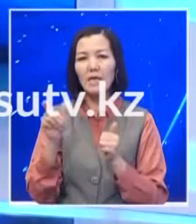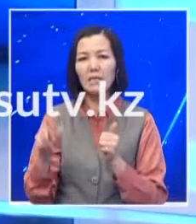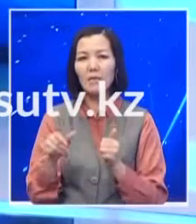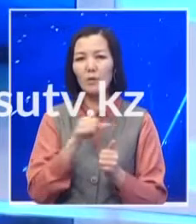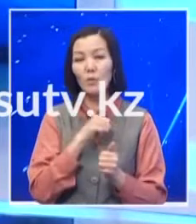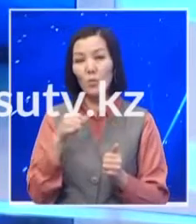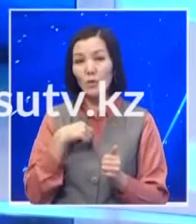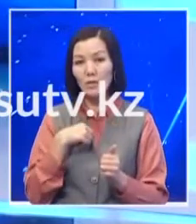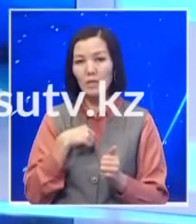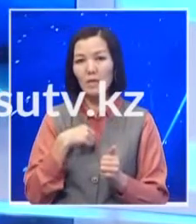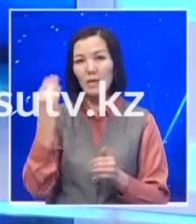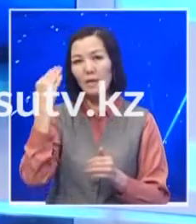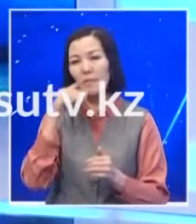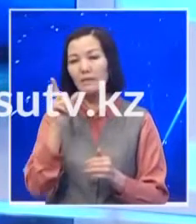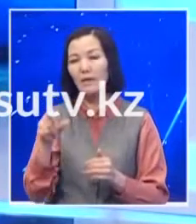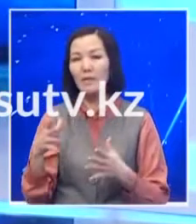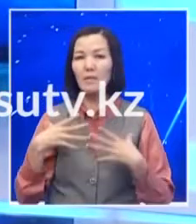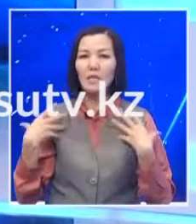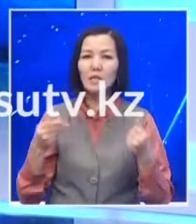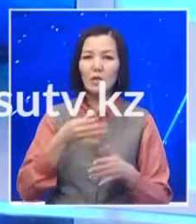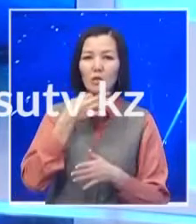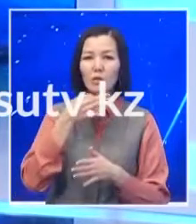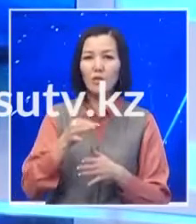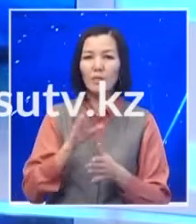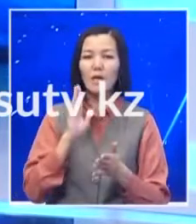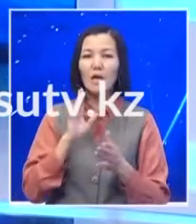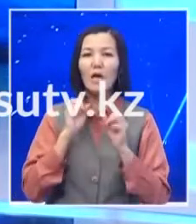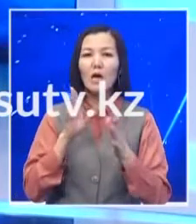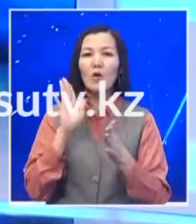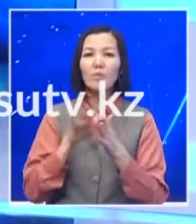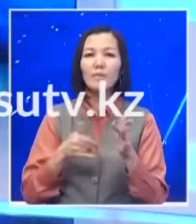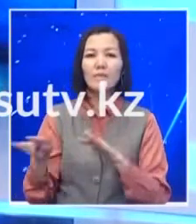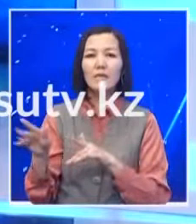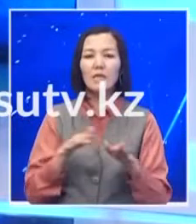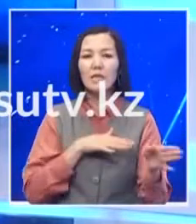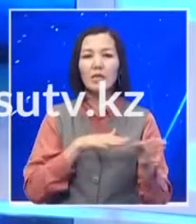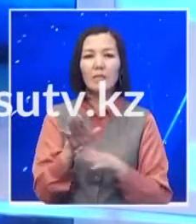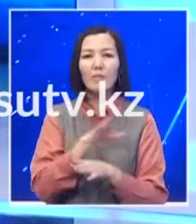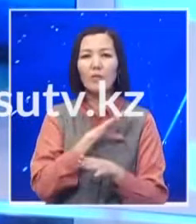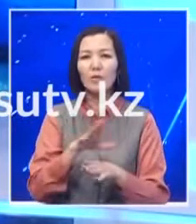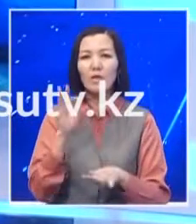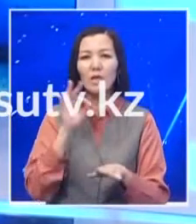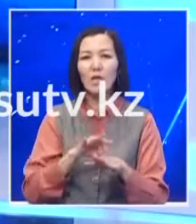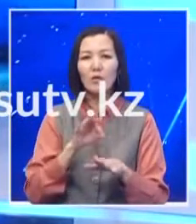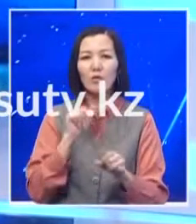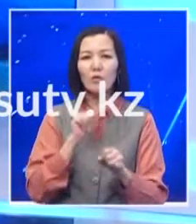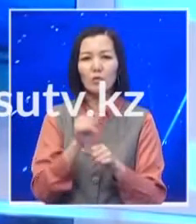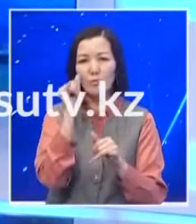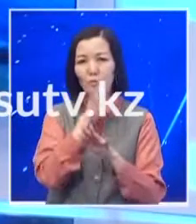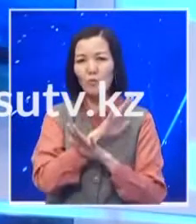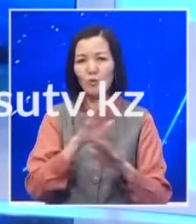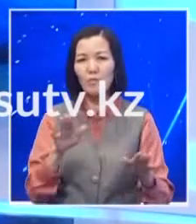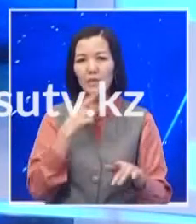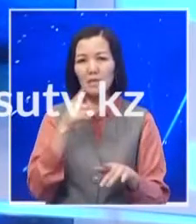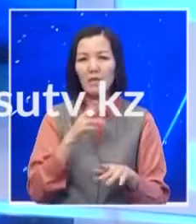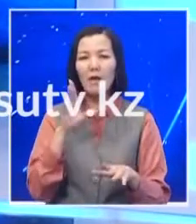емес, өзінің де денсаулығы үшін жауапты. Қауіпсіздік шараларын жаппай орындамайынша корона індетті тоқтату мүмкін емес